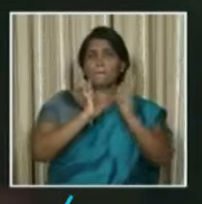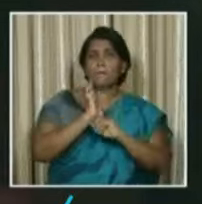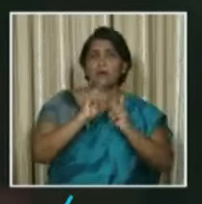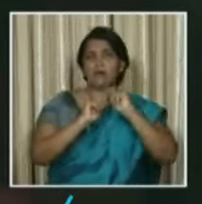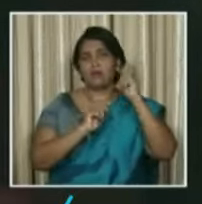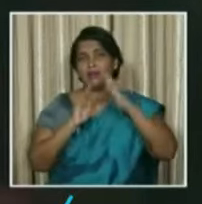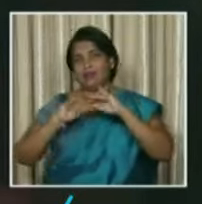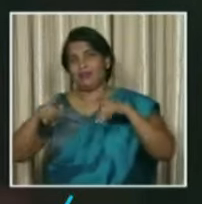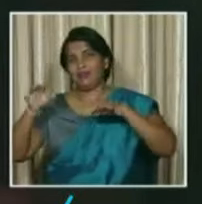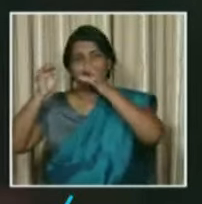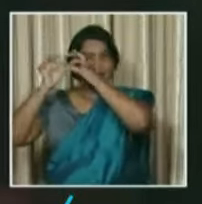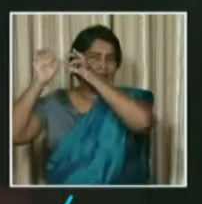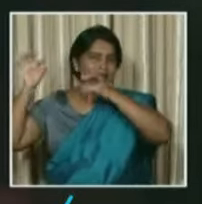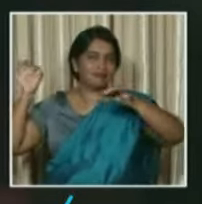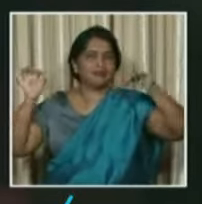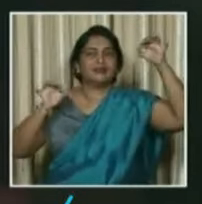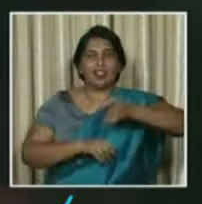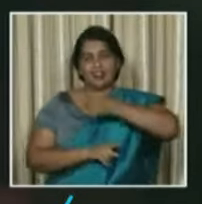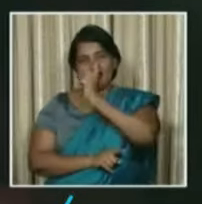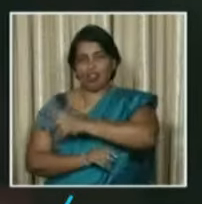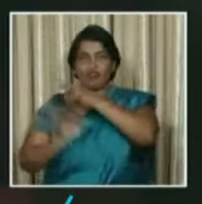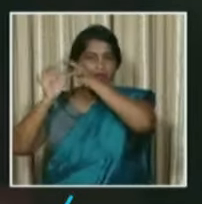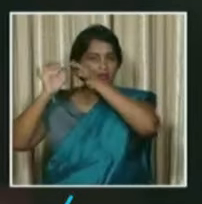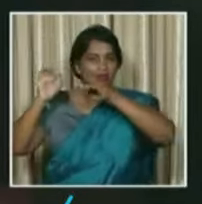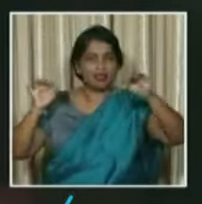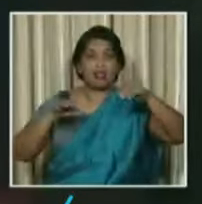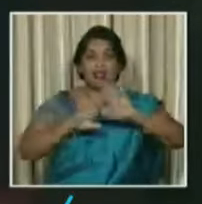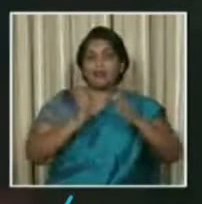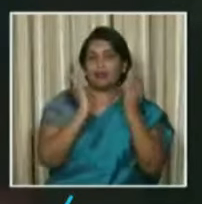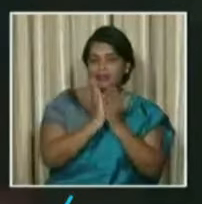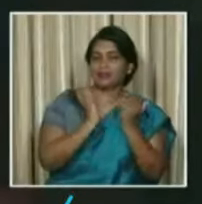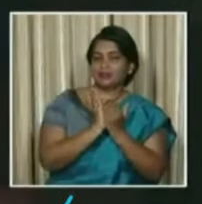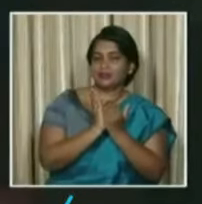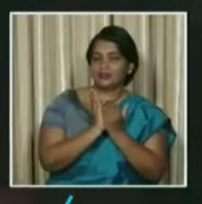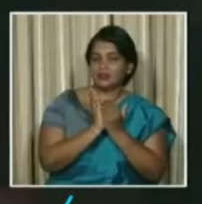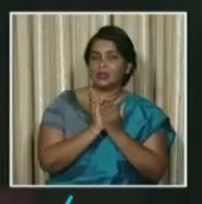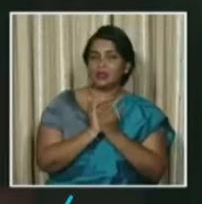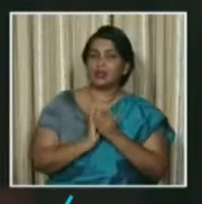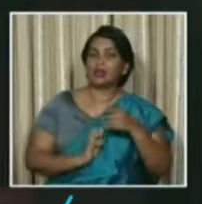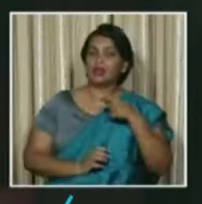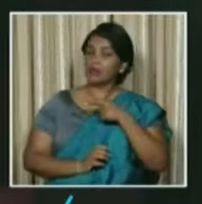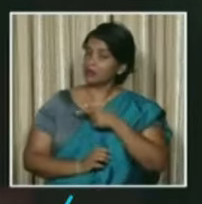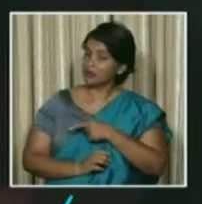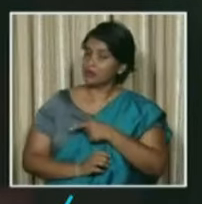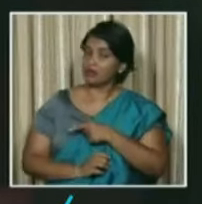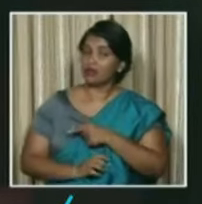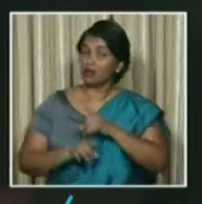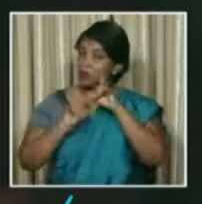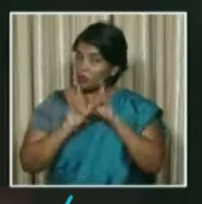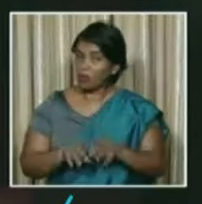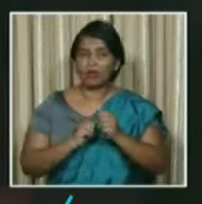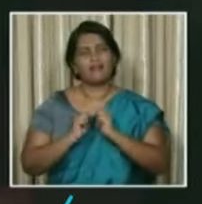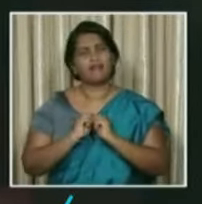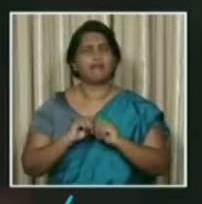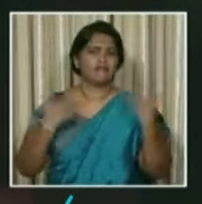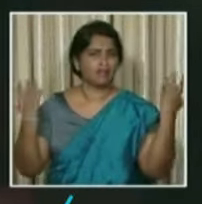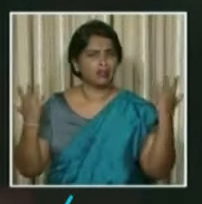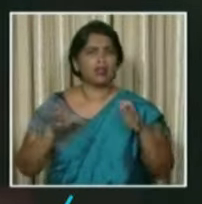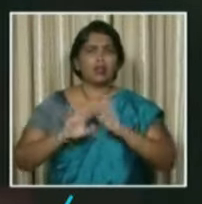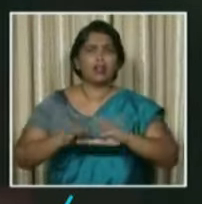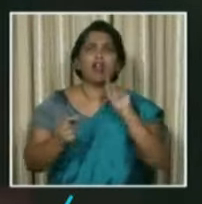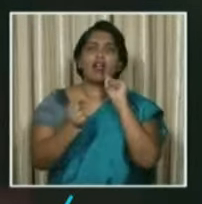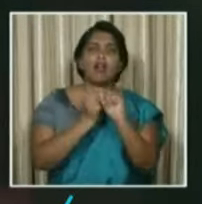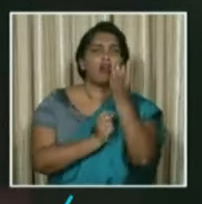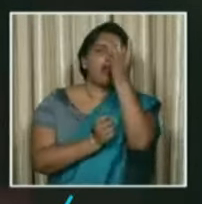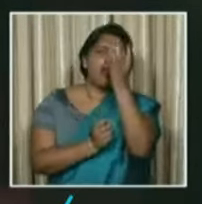ගිහිල්ලා තියෙන්නේ මේ යාවද නිවසෙන් අවසර ඇතුව දරුවන්ට ඉගෙනුම ලබා ගන්න. එතකොට එහෙම දෙයක් කරන්න අවශ්‍ය නැහැ. දරුවන්ට කුප්පි